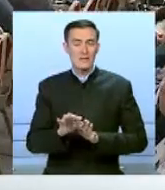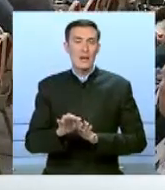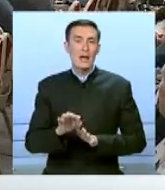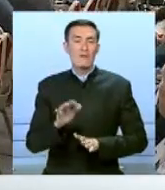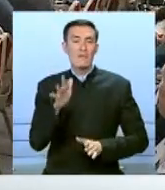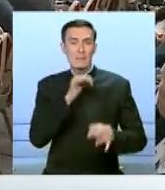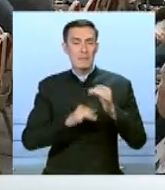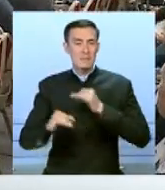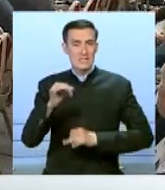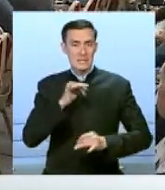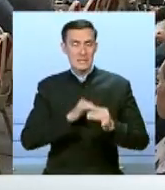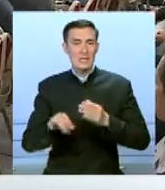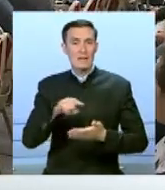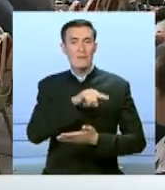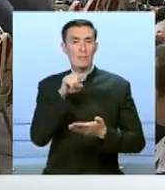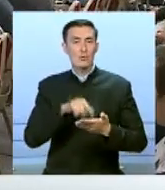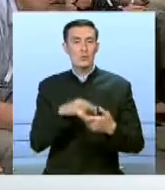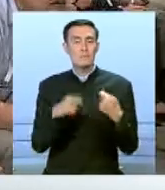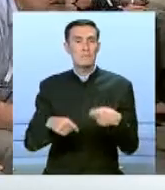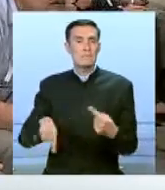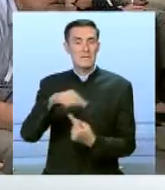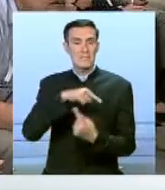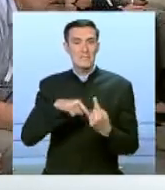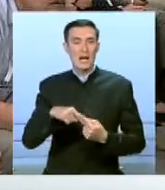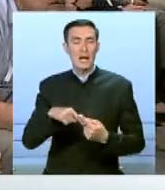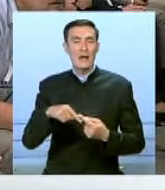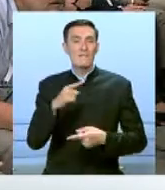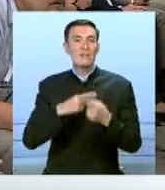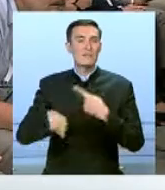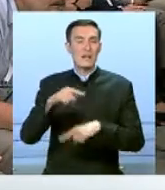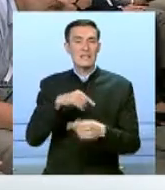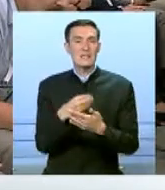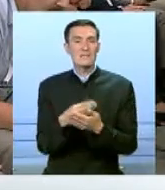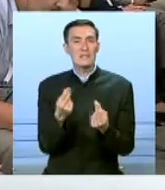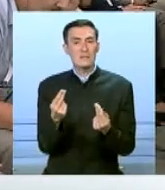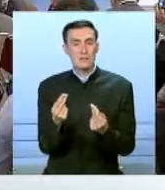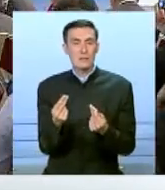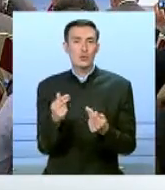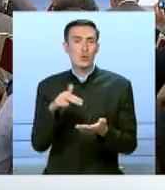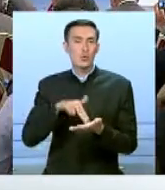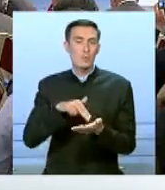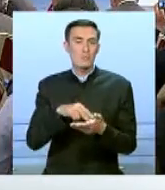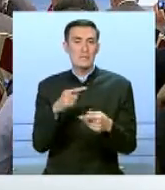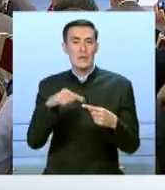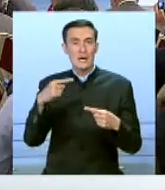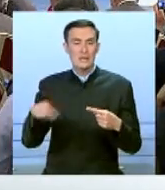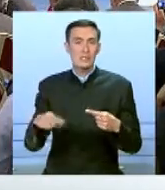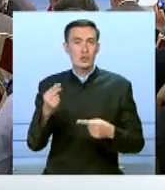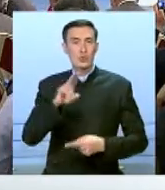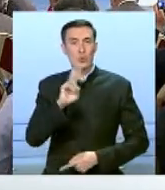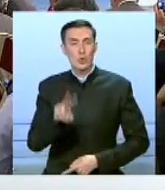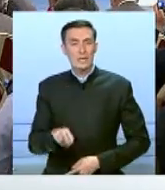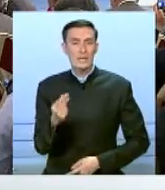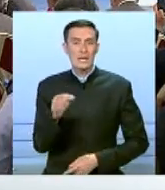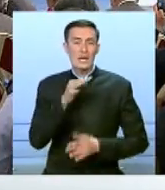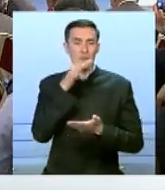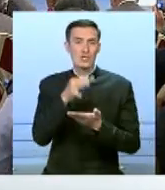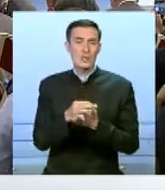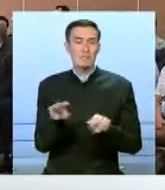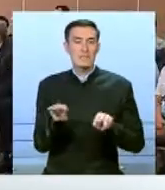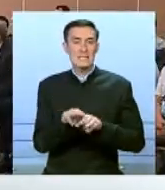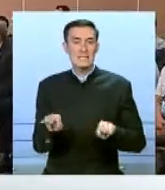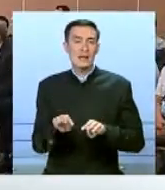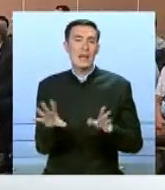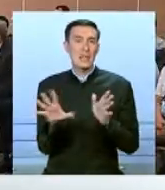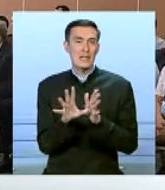время беседы и дискуссий на вопросы бизнеса о возврате инвестсредств от курсовой разницы доллара и тенге ответил вице-министр